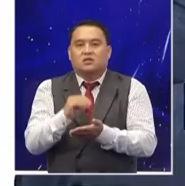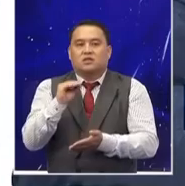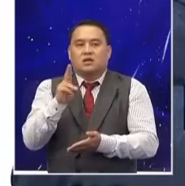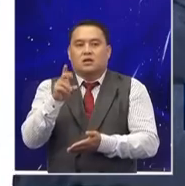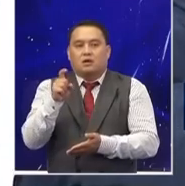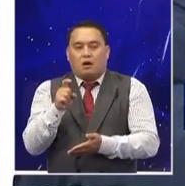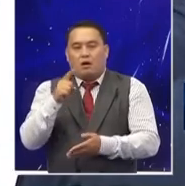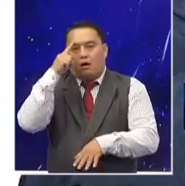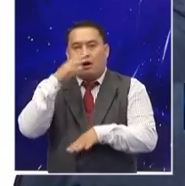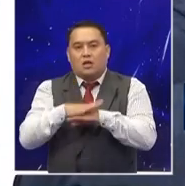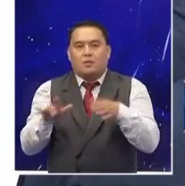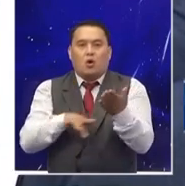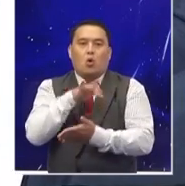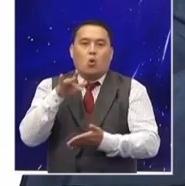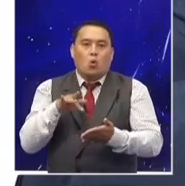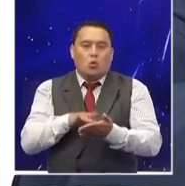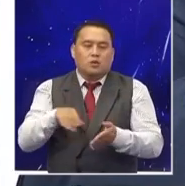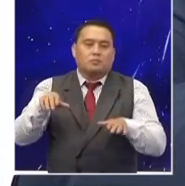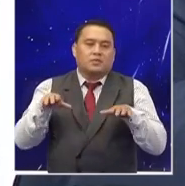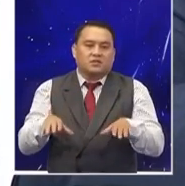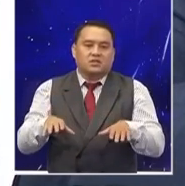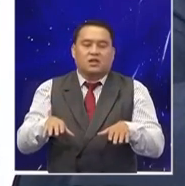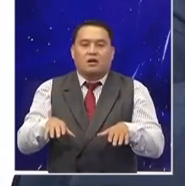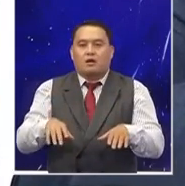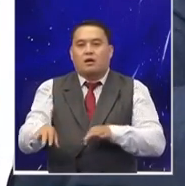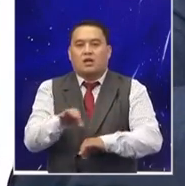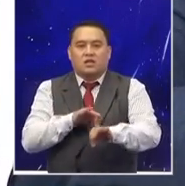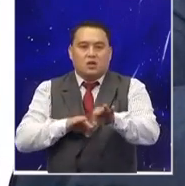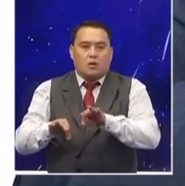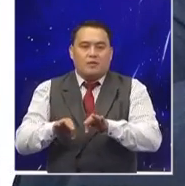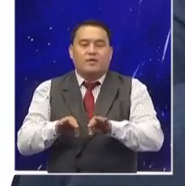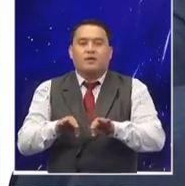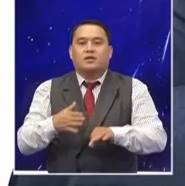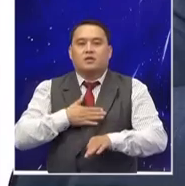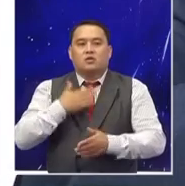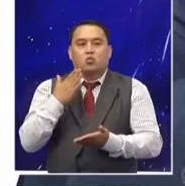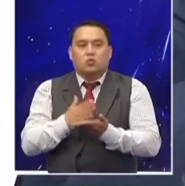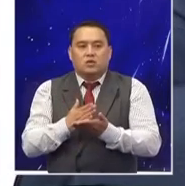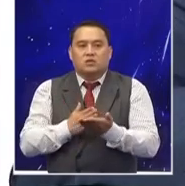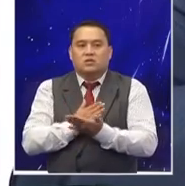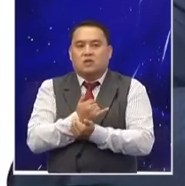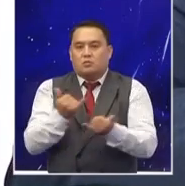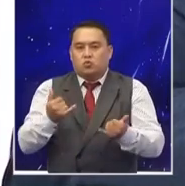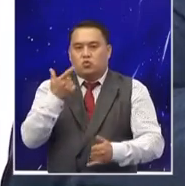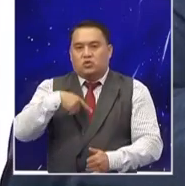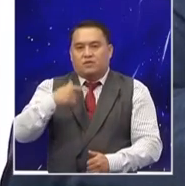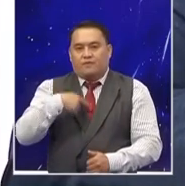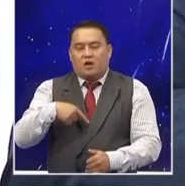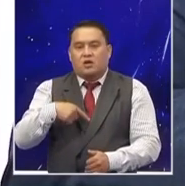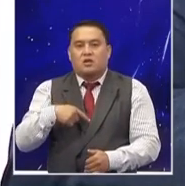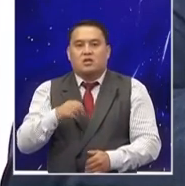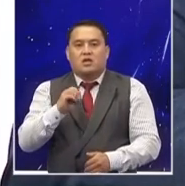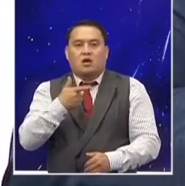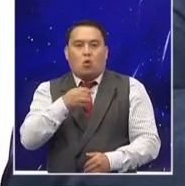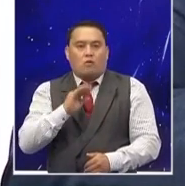аппарата акима города ушарал представители строительства и архитектуры помимо этого имеется уголок самообслуживание подключенный квартала